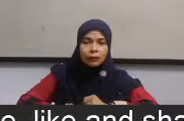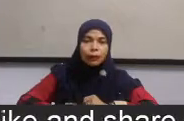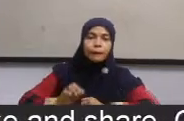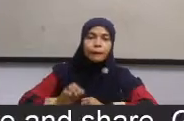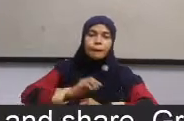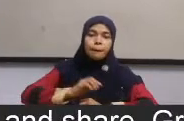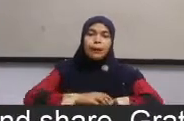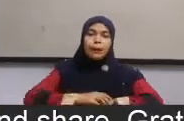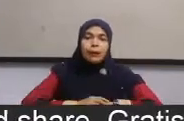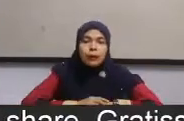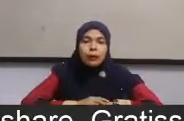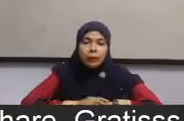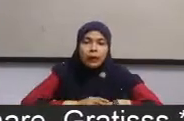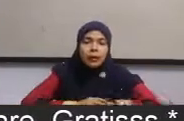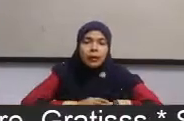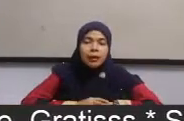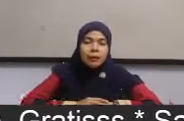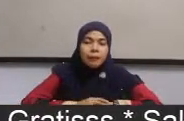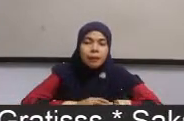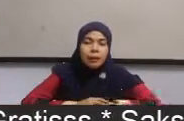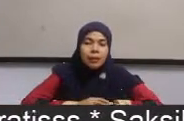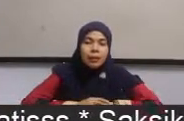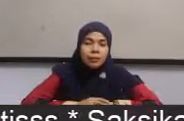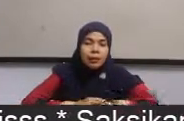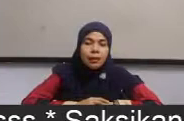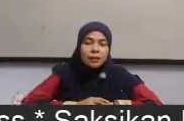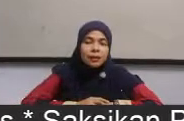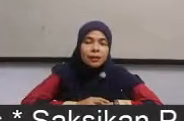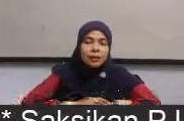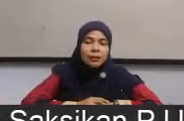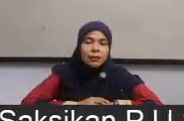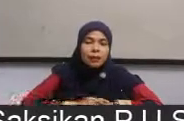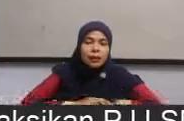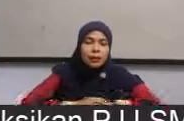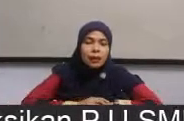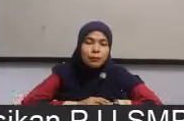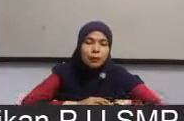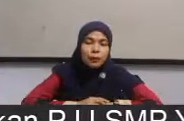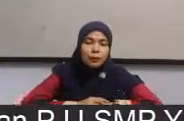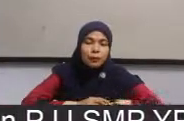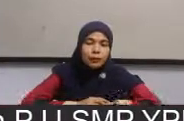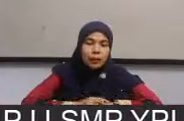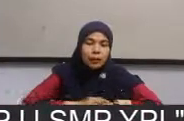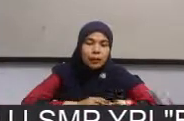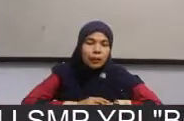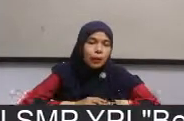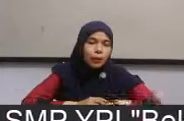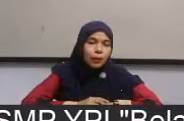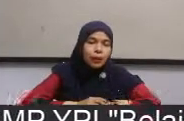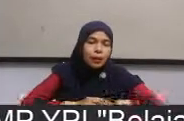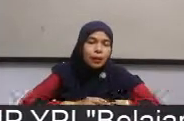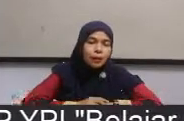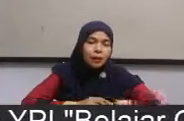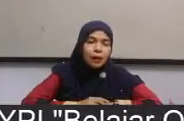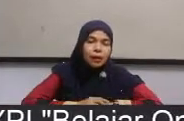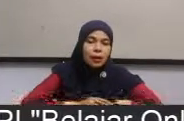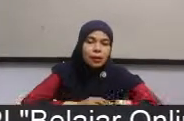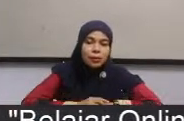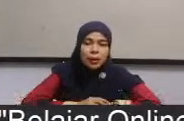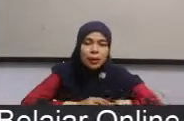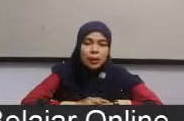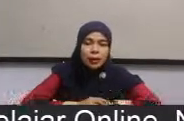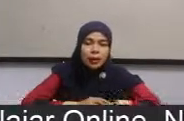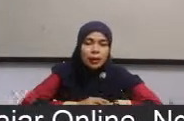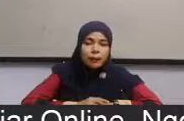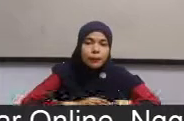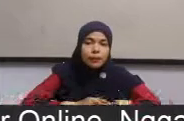eh upaya menghadapi globalisasi di bidang ilmu pengetahuan dan teknologi yang pertama